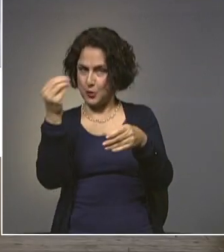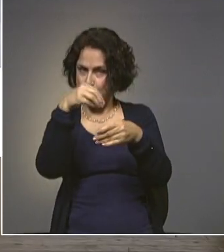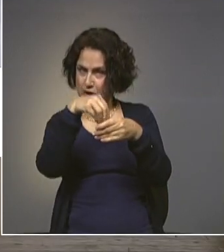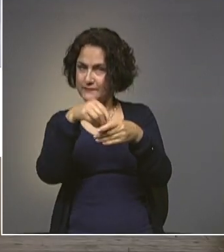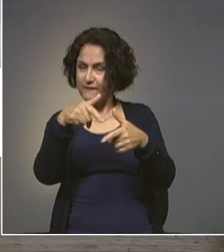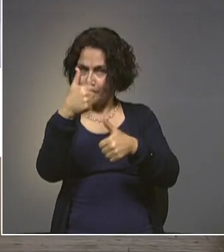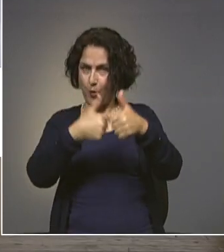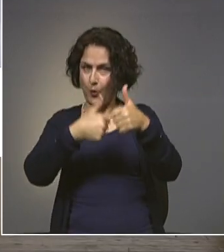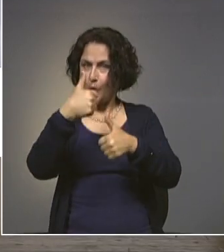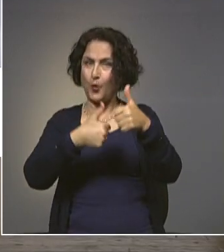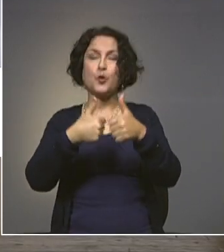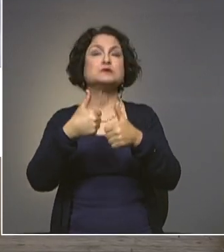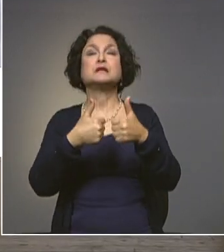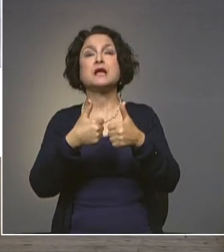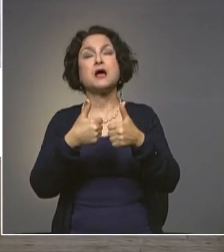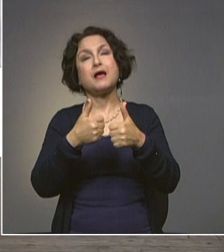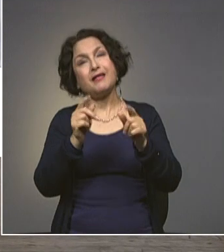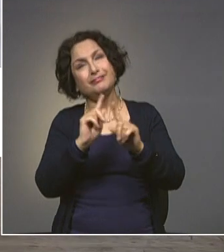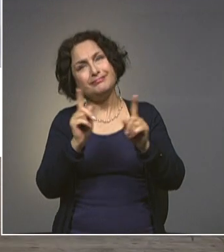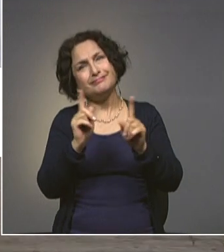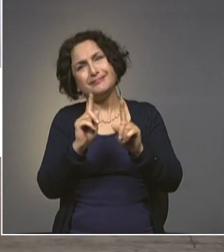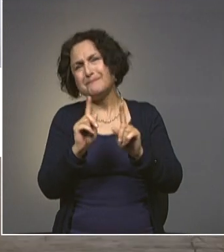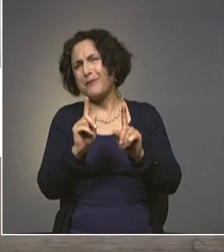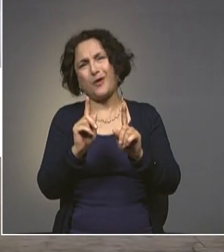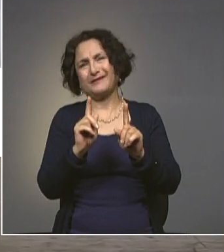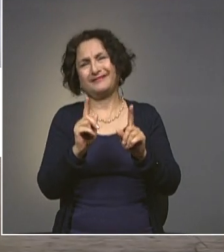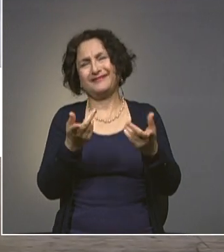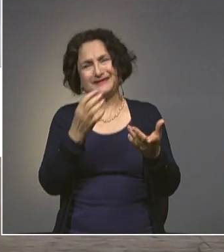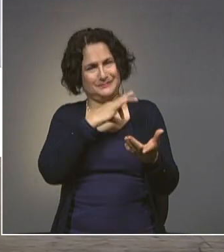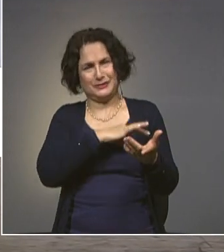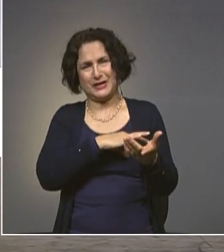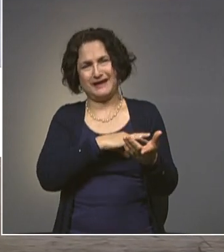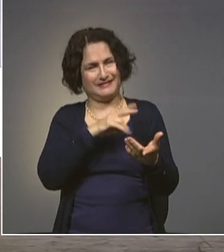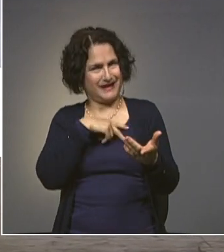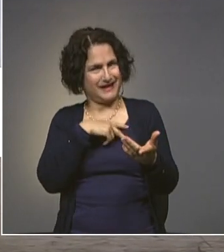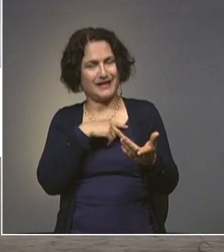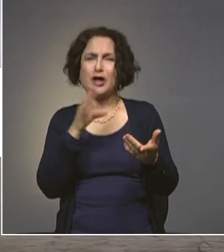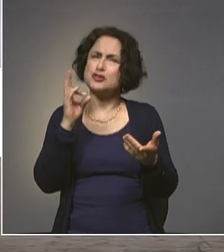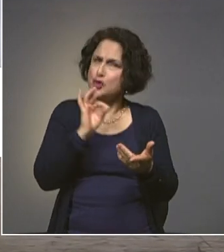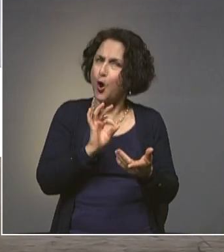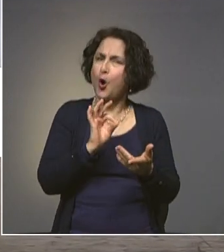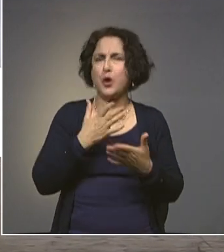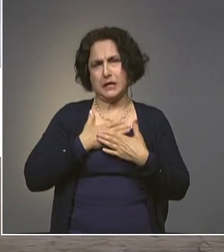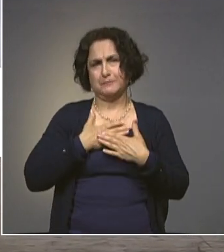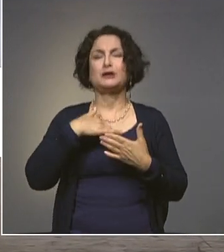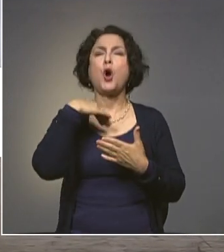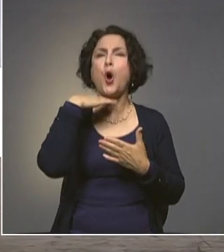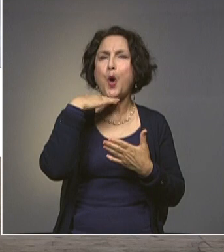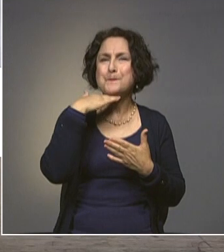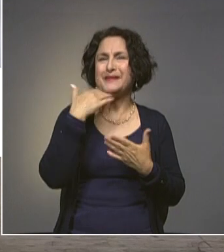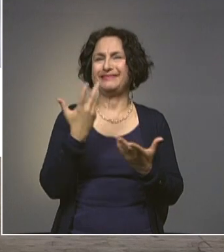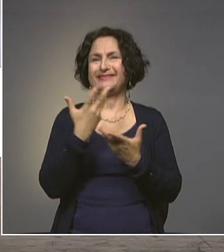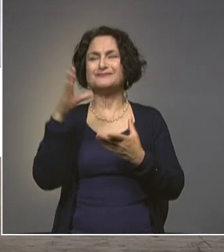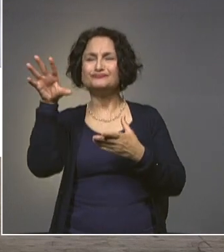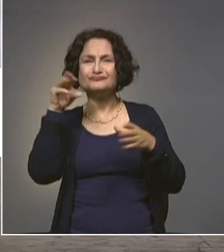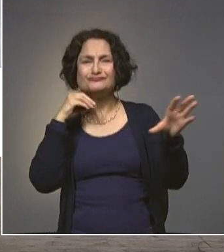конкурс. Не могат да спечелят стипендии, но с тях това е като упражнение. Естествено, опит, който придобиват на